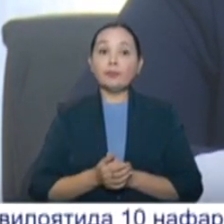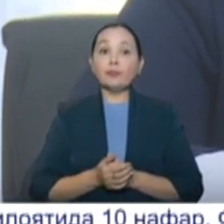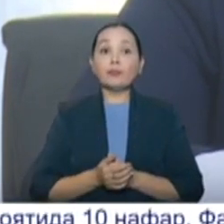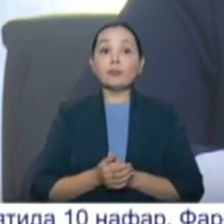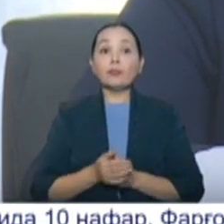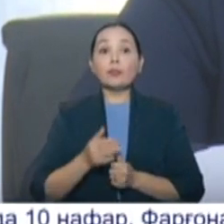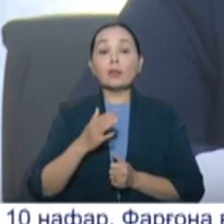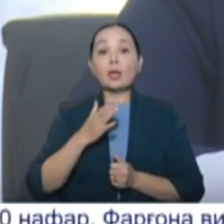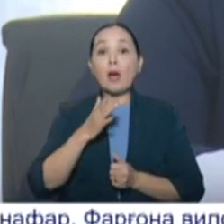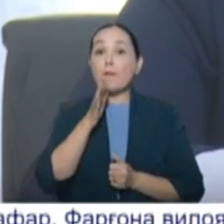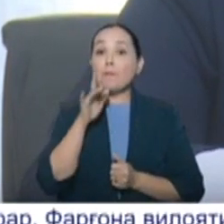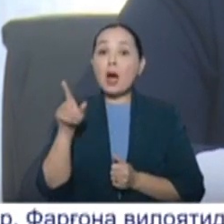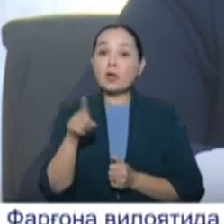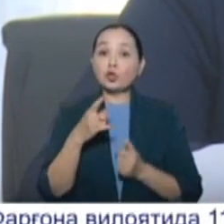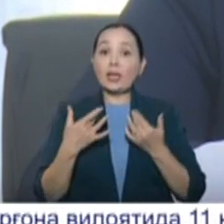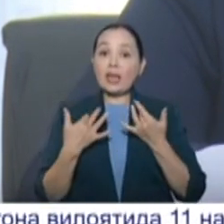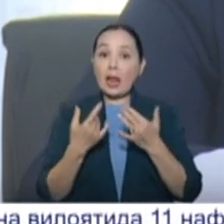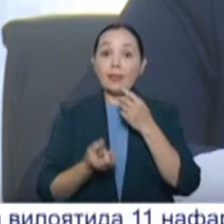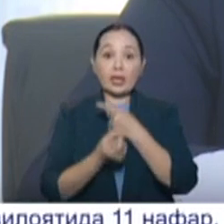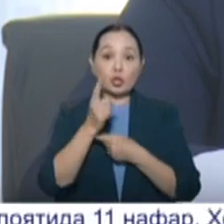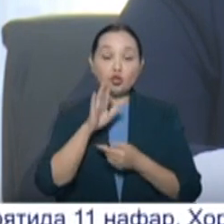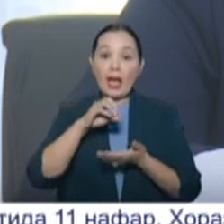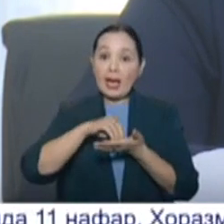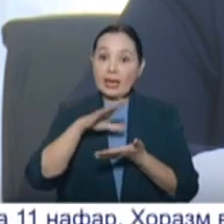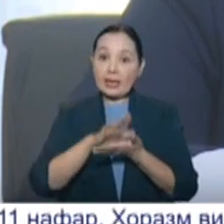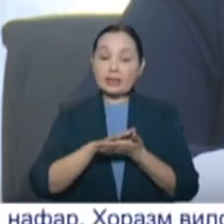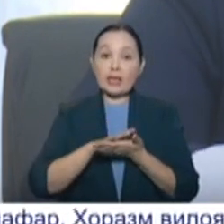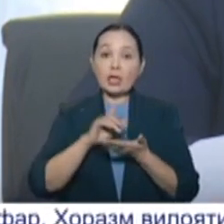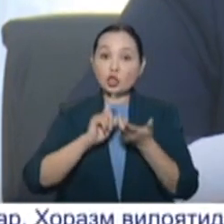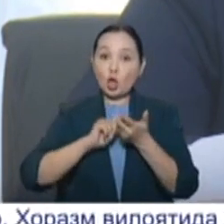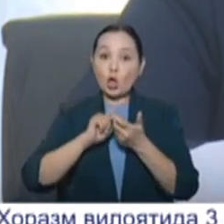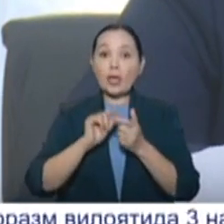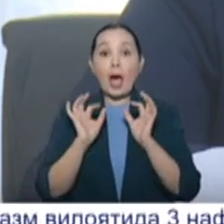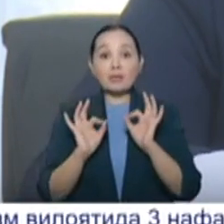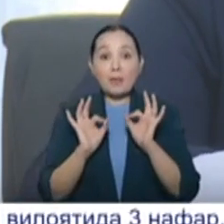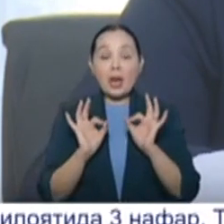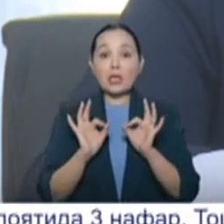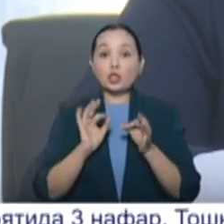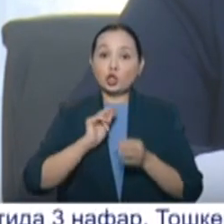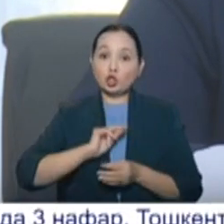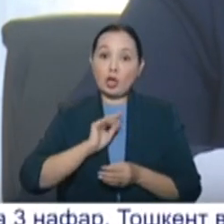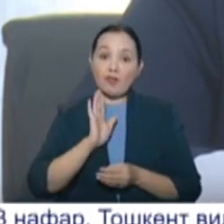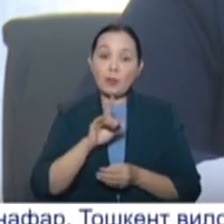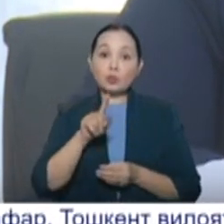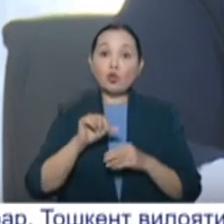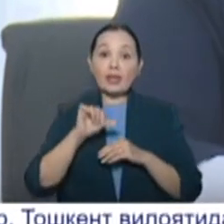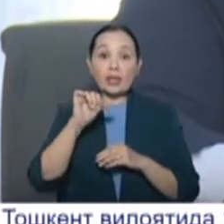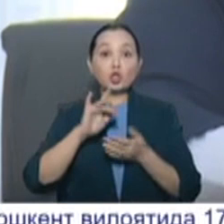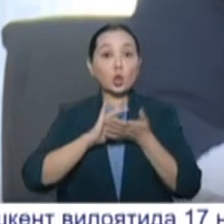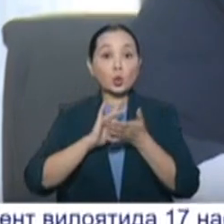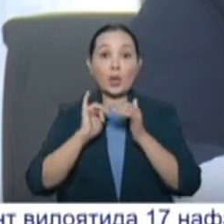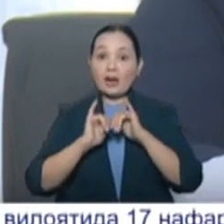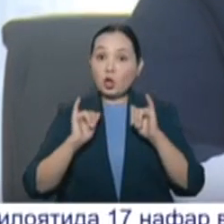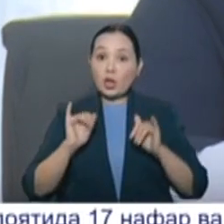И biz mavsumiy talabdan kelib chiqqan holda reyslar sonini optimallashtirish bo'yicha hozir ishlayapmiz. Undan tashqari turizmni